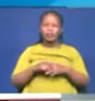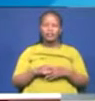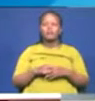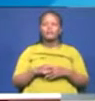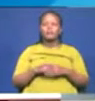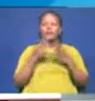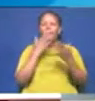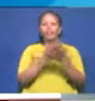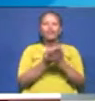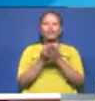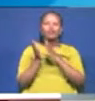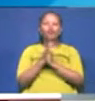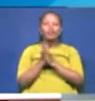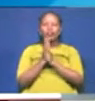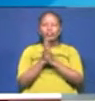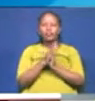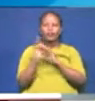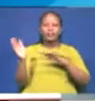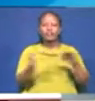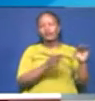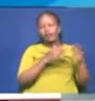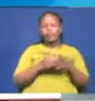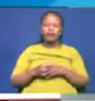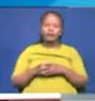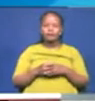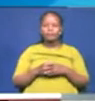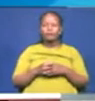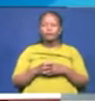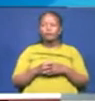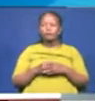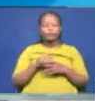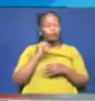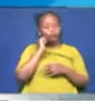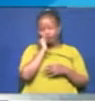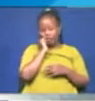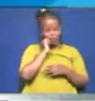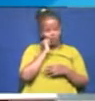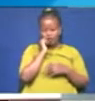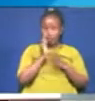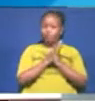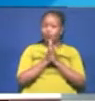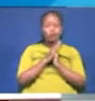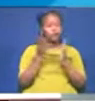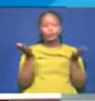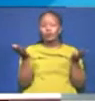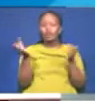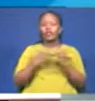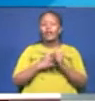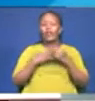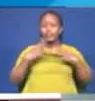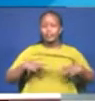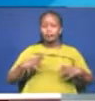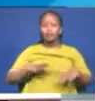Naam, shukran sana Kware kwa taslifu hiyo. Kwingineko mtazamaji, kwenye taarifa ya kuhuzunisha ni kwa Yamkini watu wanane wameaga dunia leo baada